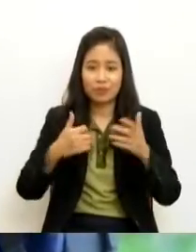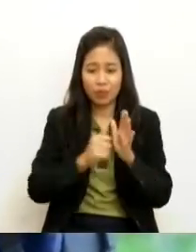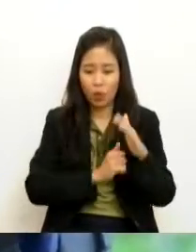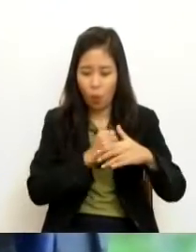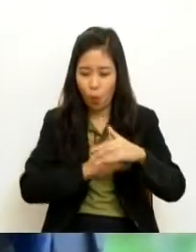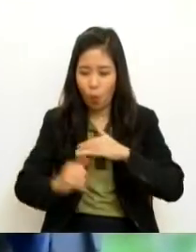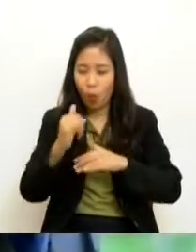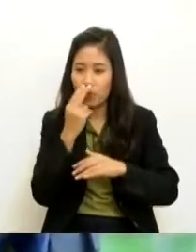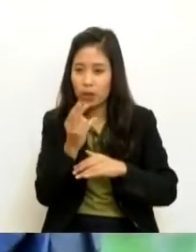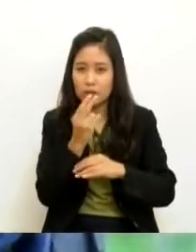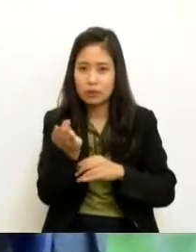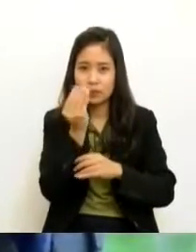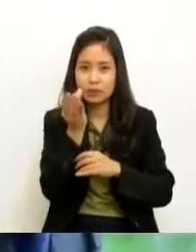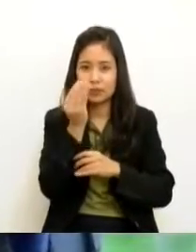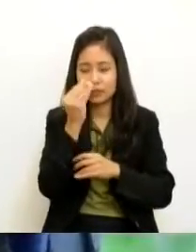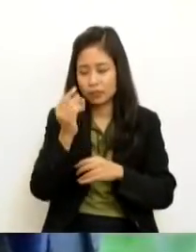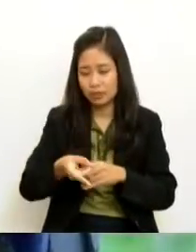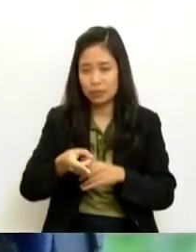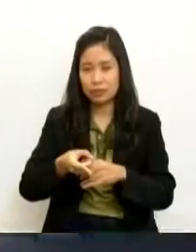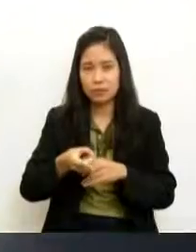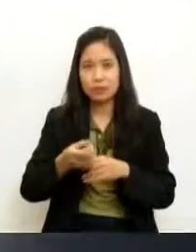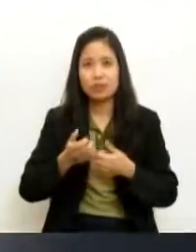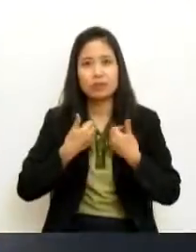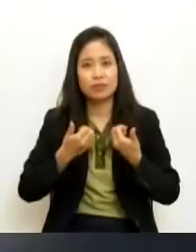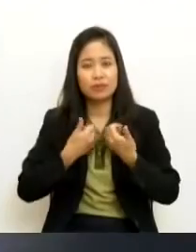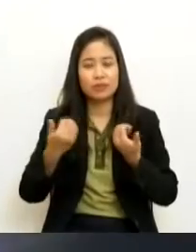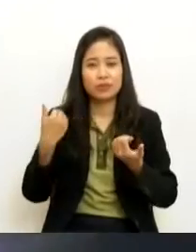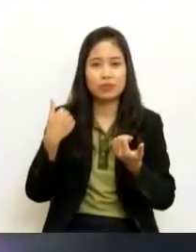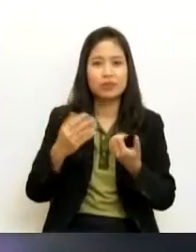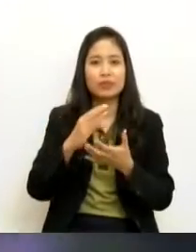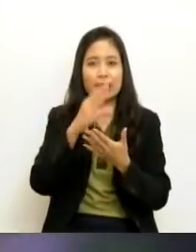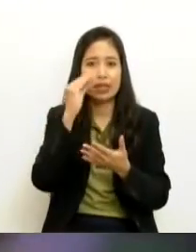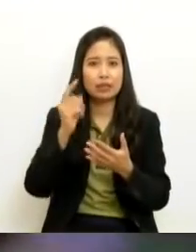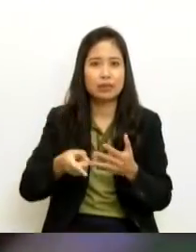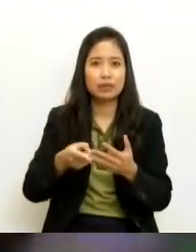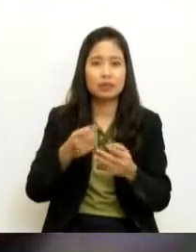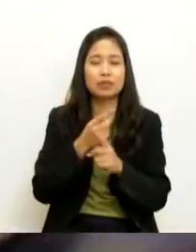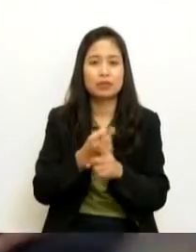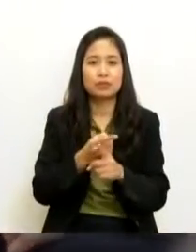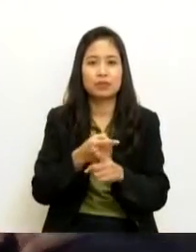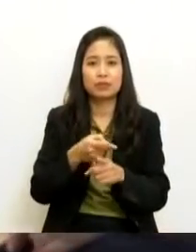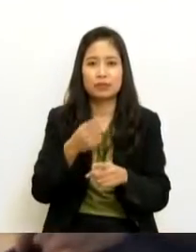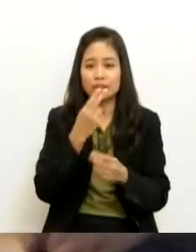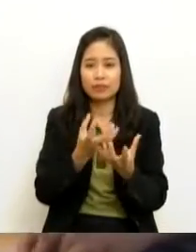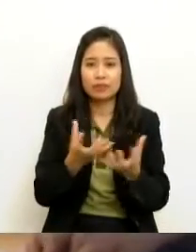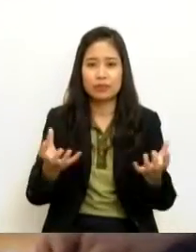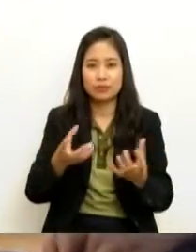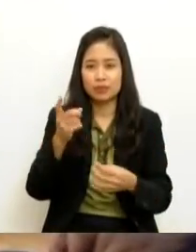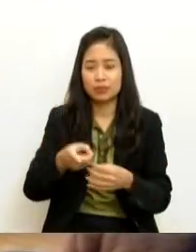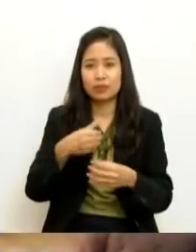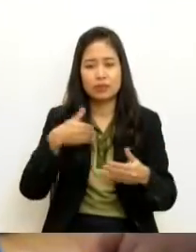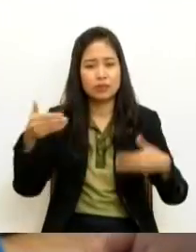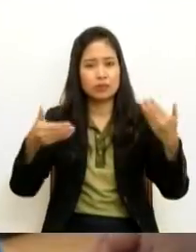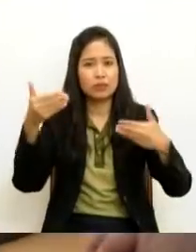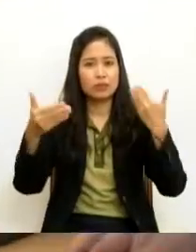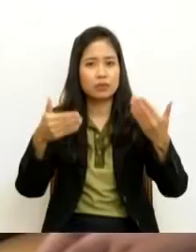ย่างเงี้ยได้เห็นอะไรจริงๆก็เรียนรู้อะไรใหม่ๆอย่างเงี้ยค่ะ น้องเราก็เห็นเด็กร่วมกิจกรรมแล้วก็เข